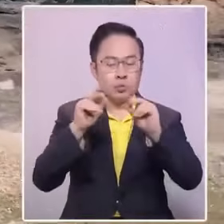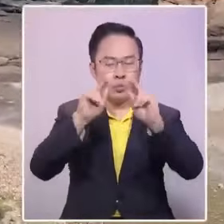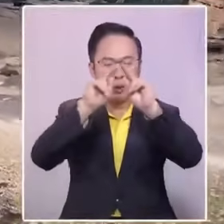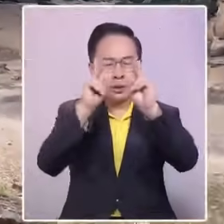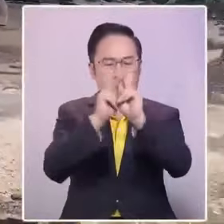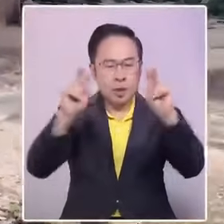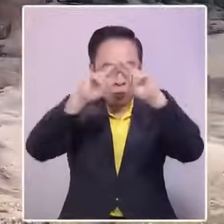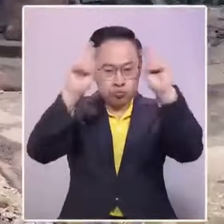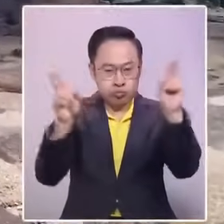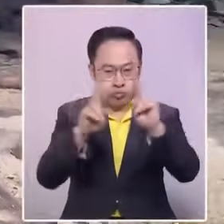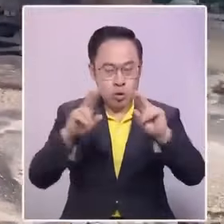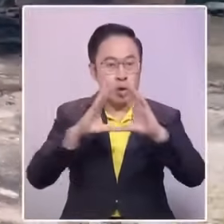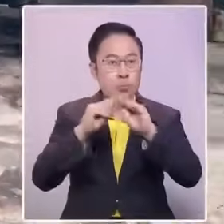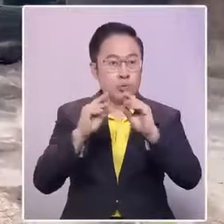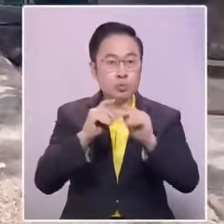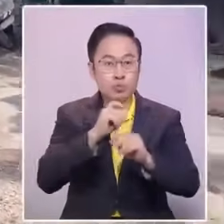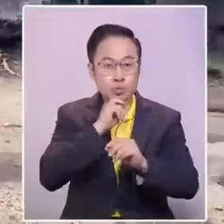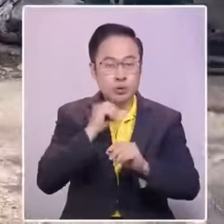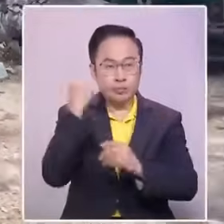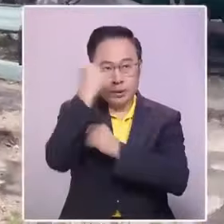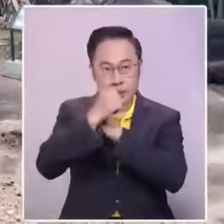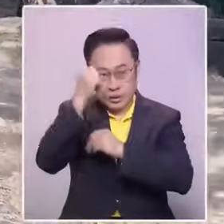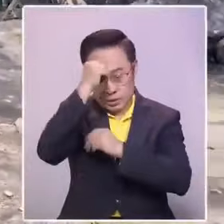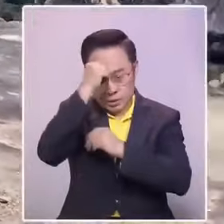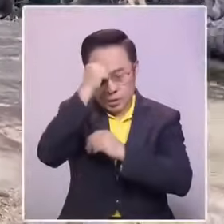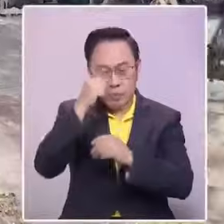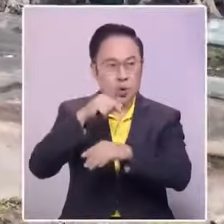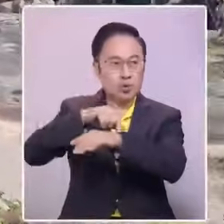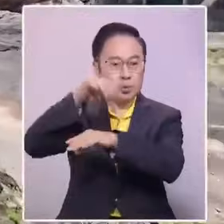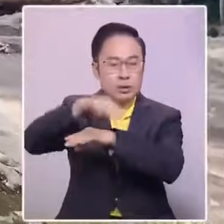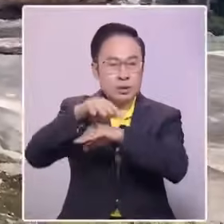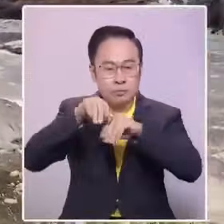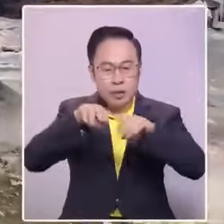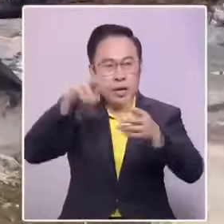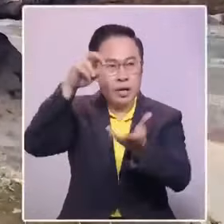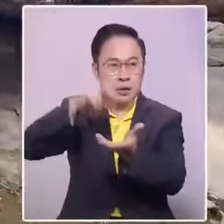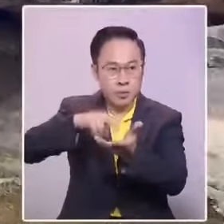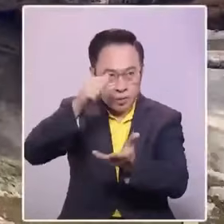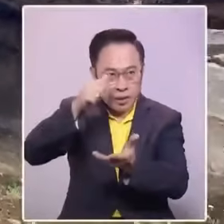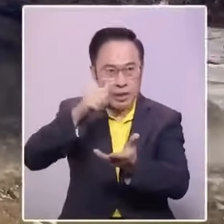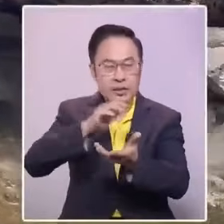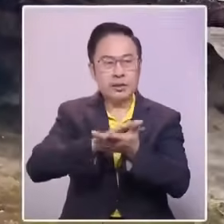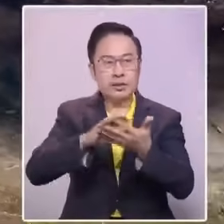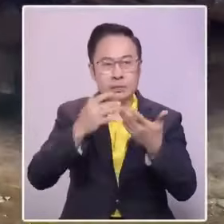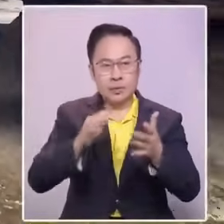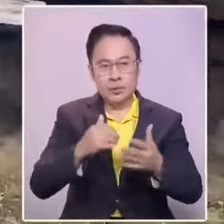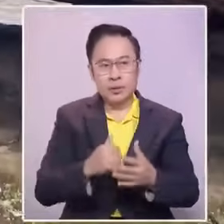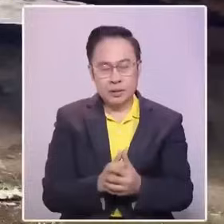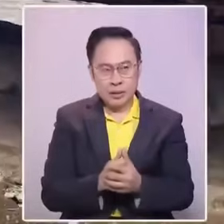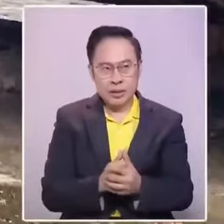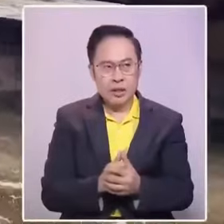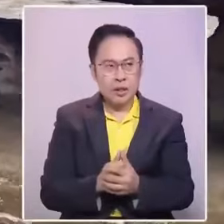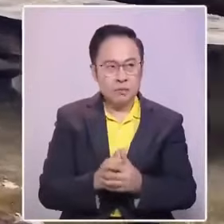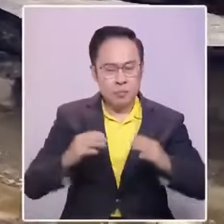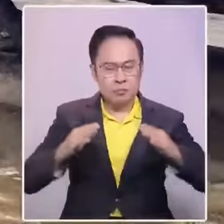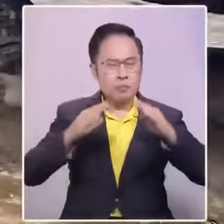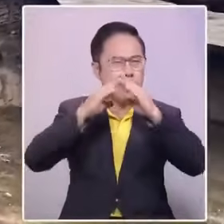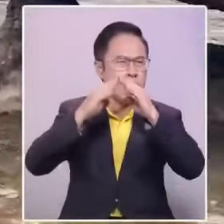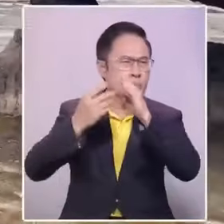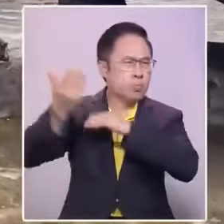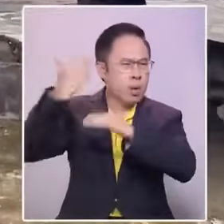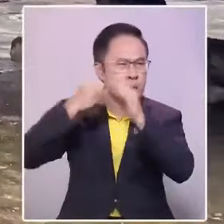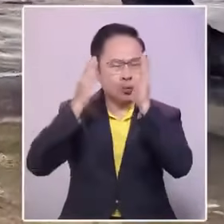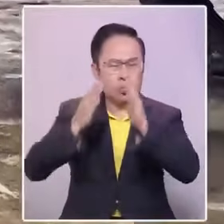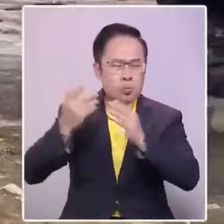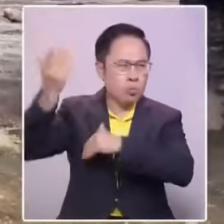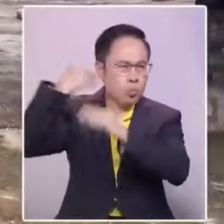โอ้โหหลายคนก็รอลุ้นกันอยู่ว่าเอ๊สรุปแล้วเนี่ยได้หรือไม่ได้และสุดท้ายก็ได้ในที่สุดนี่นะ